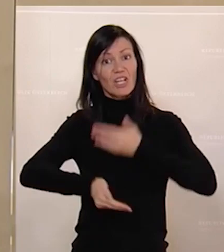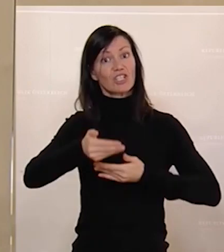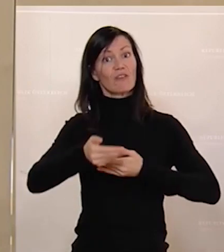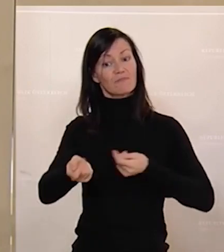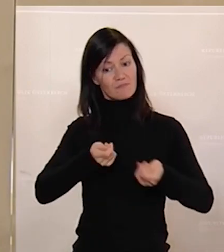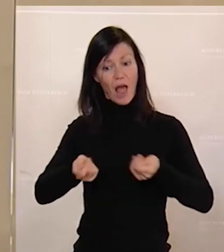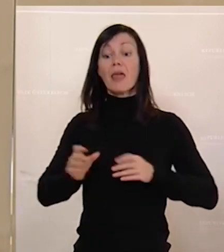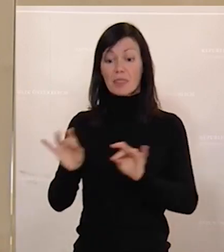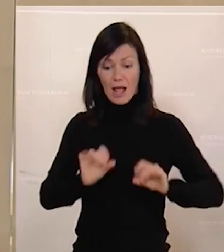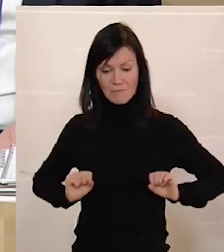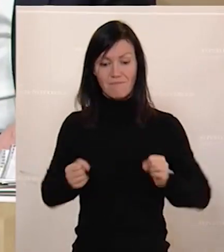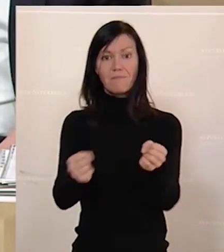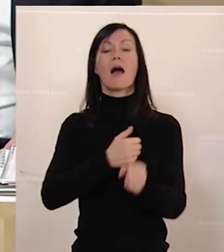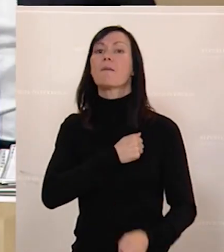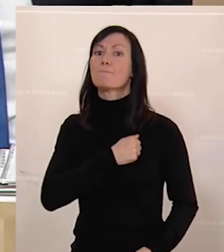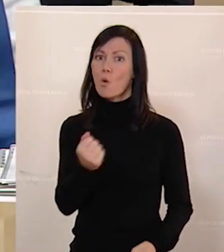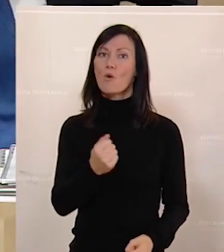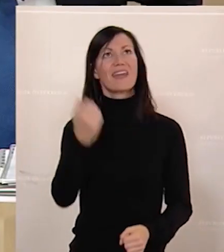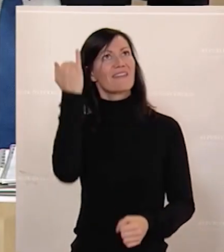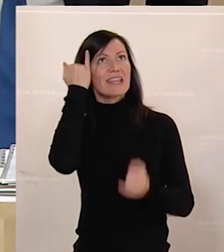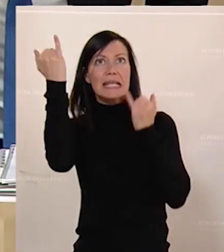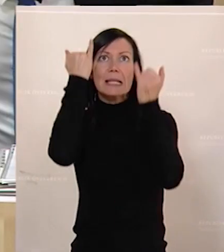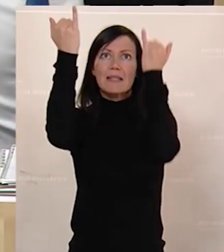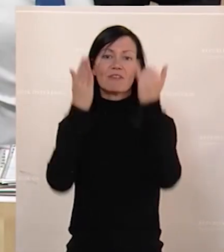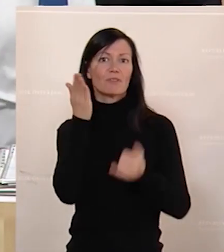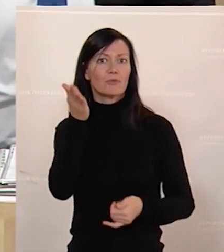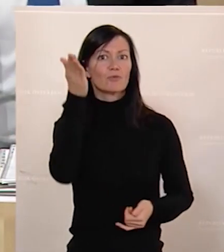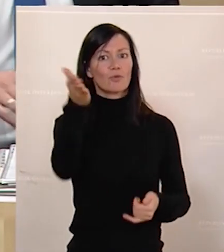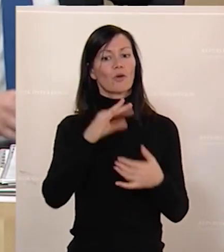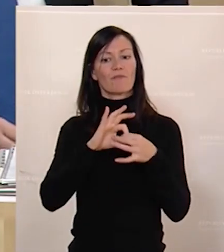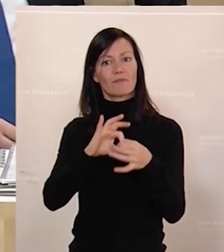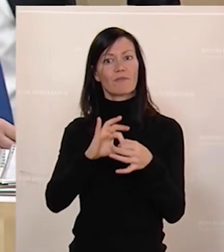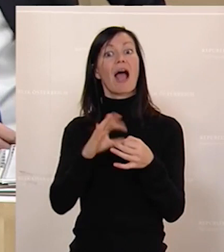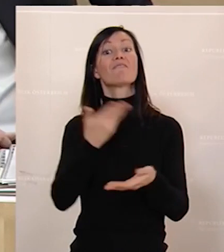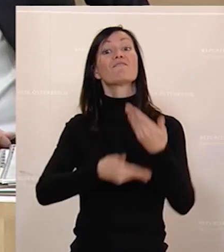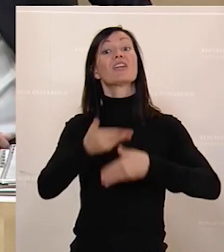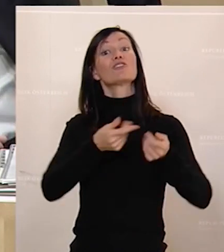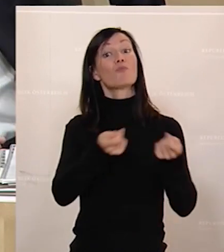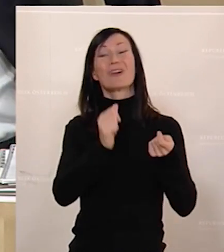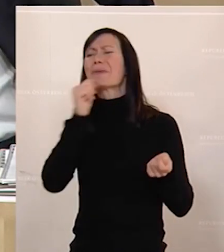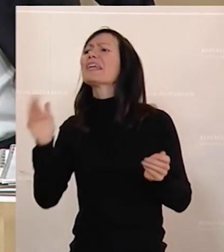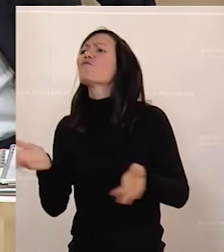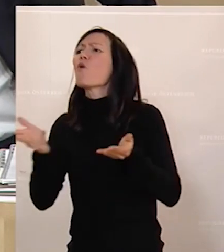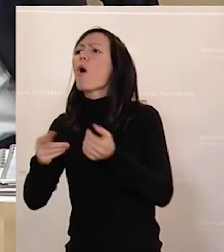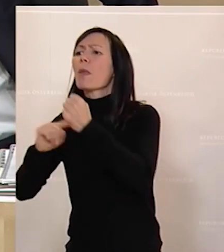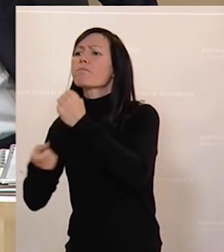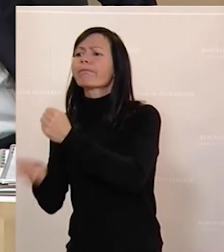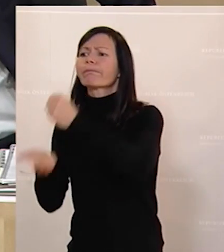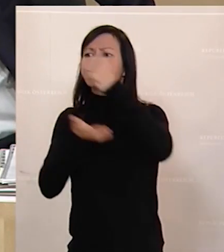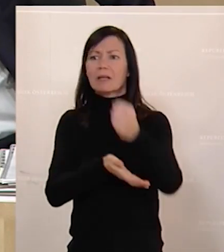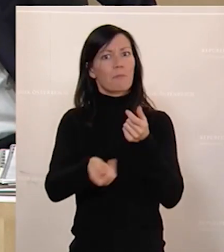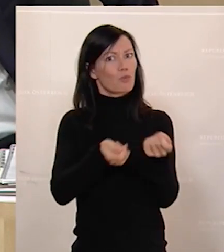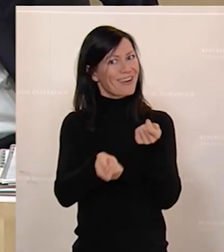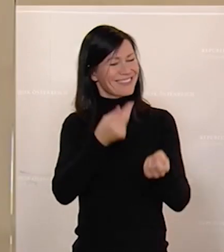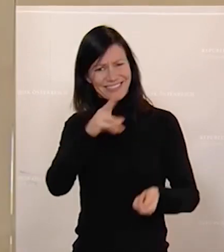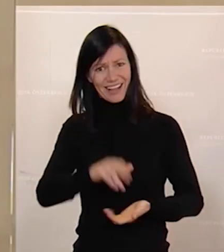sehr tatkräftige, mutige, innovative, in die Zukunft gerichtete Wirtschaftspolitik, die vor allem jetzt dafür Sorge